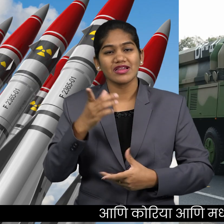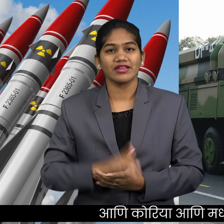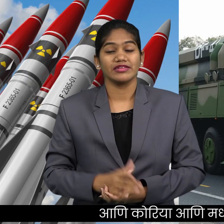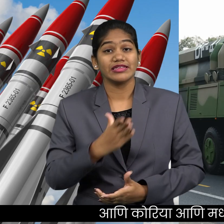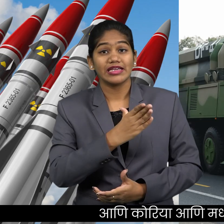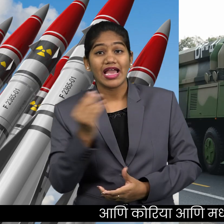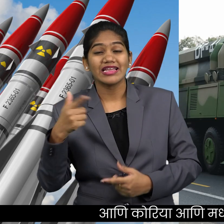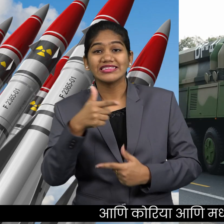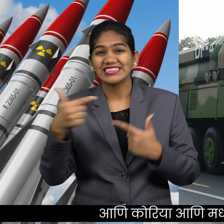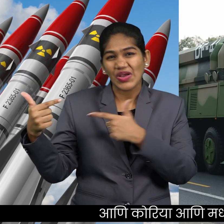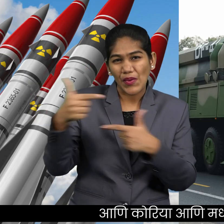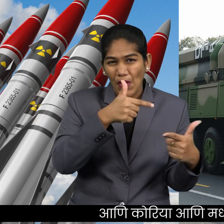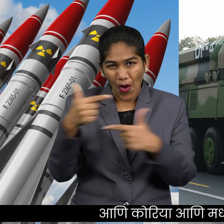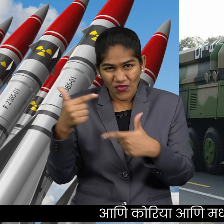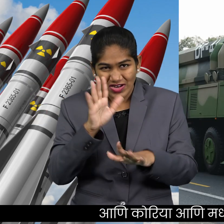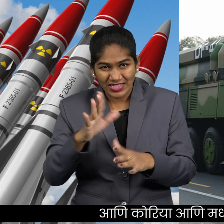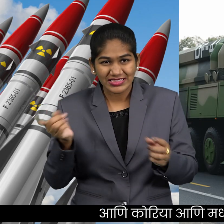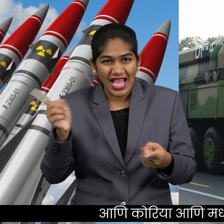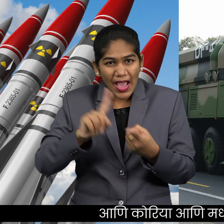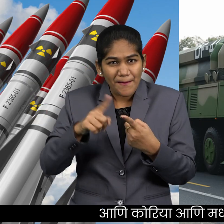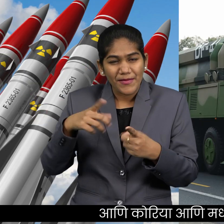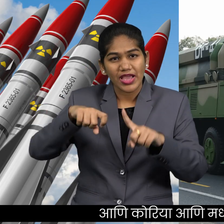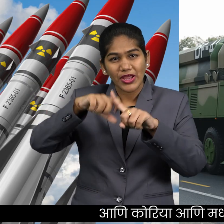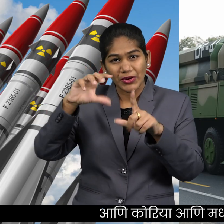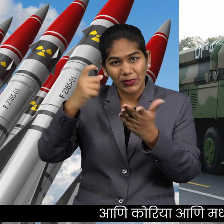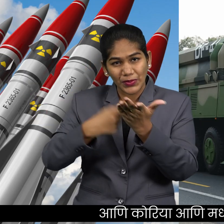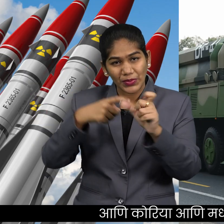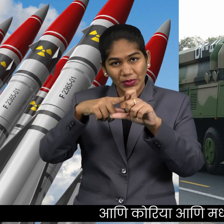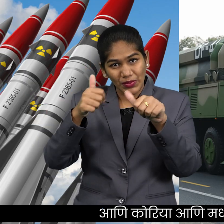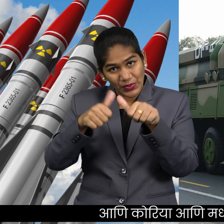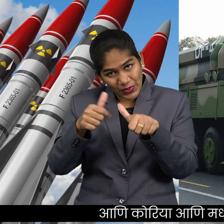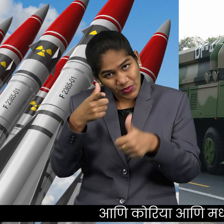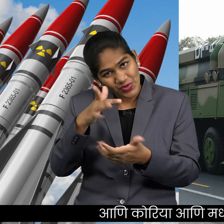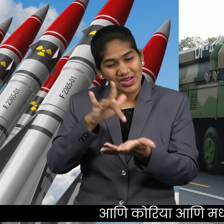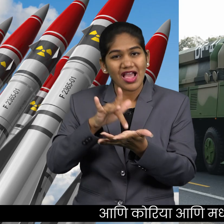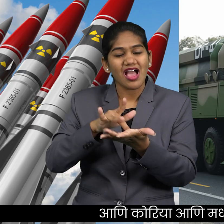आणि कोरिया आणि मध्य पूर्वेतील संघर्ष यांसारख्या घटना.